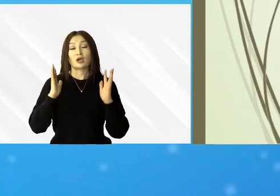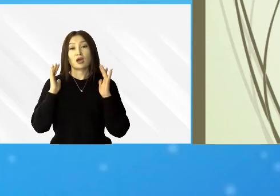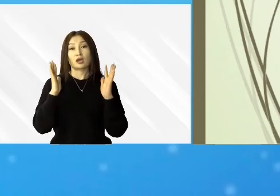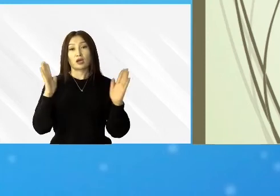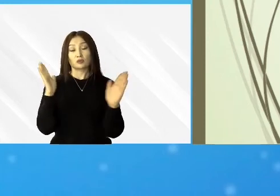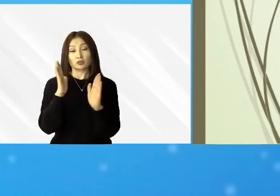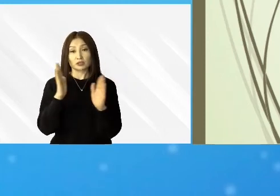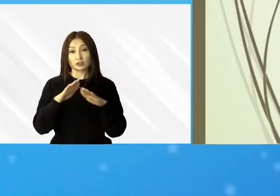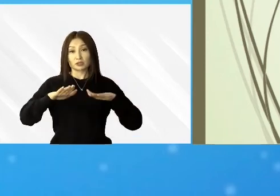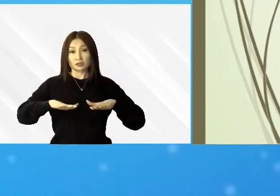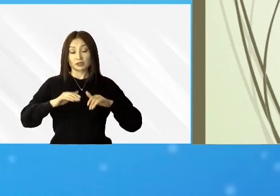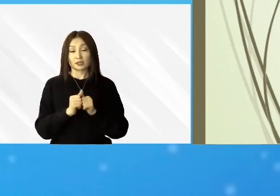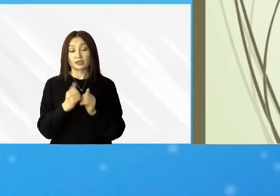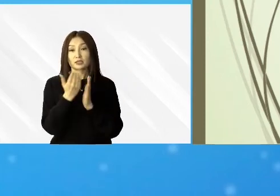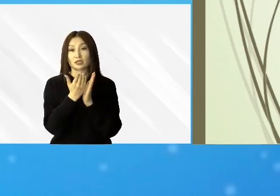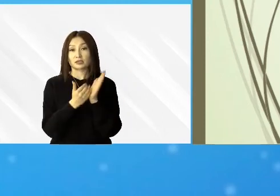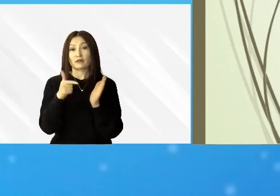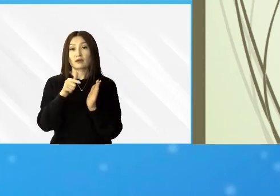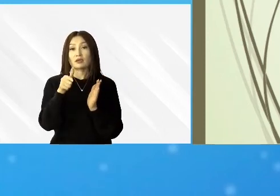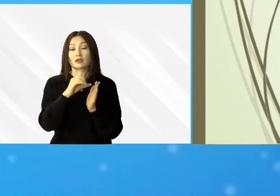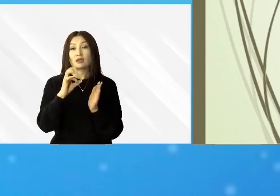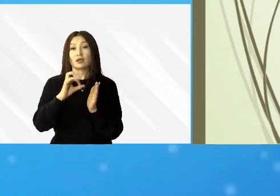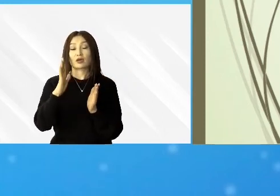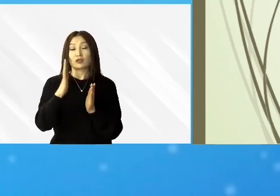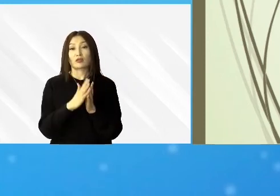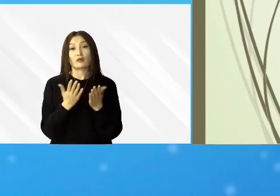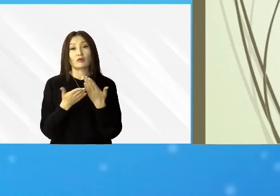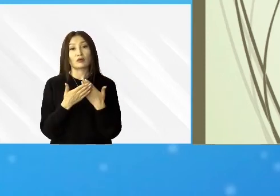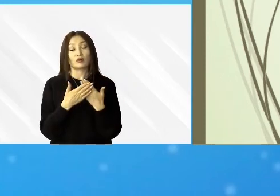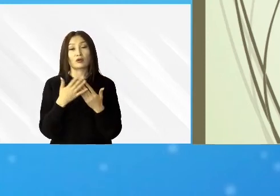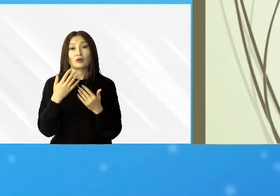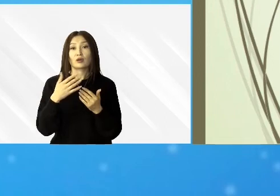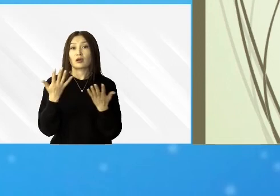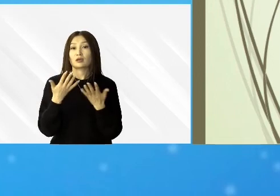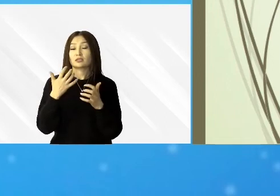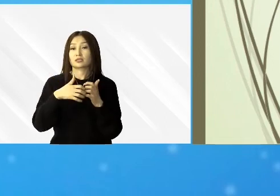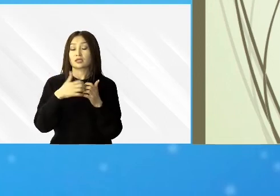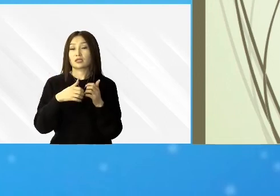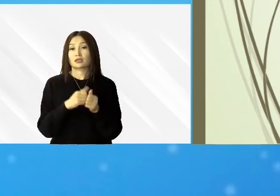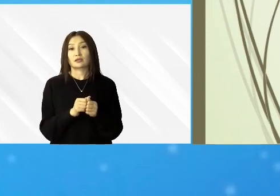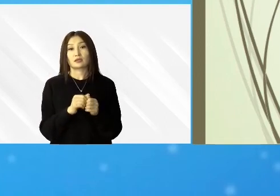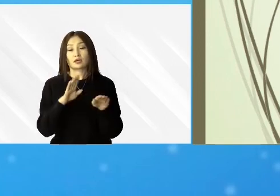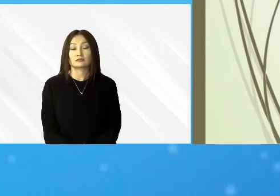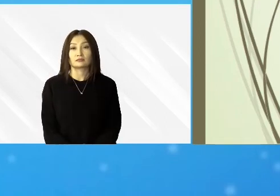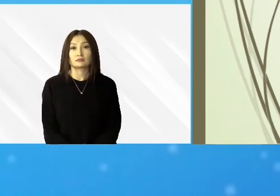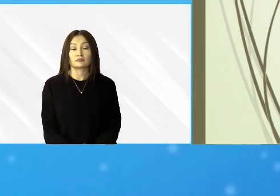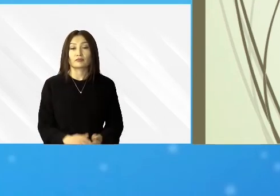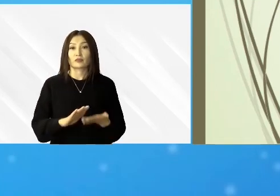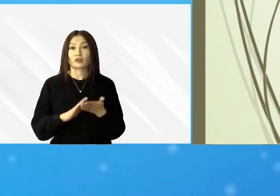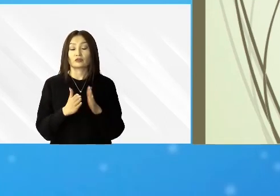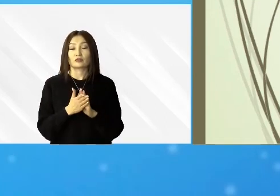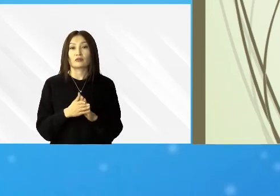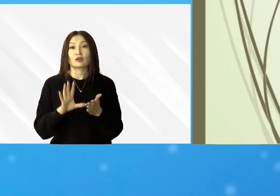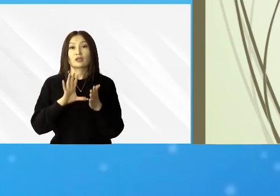среды состав генов, образующих ее особей, колеблется около каких-то средних значений. В